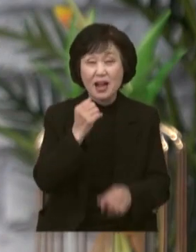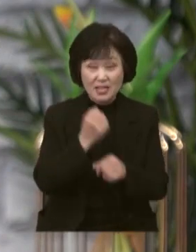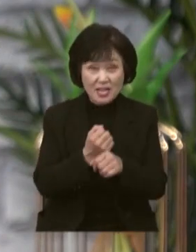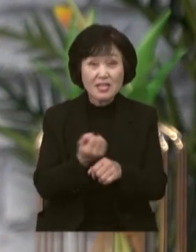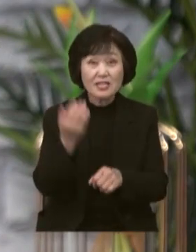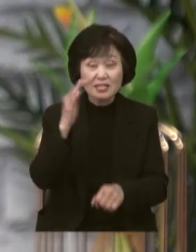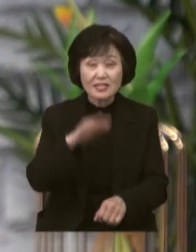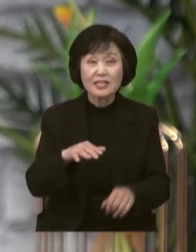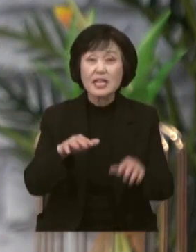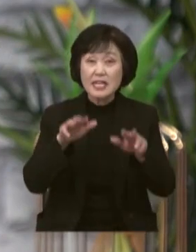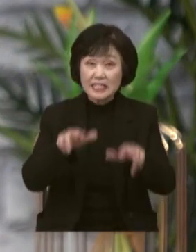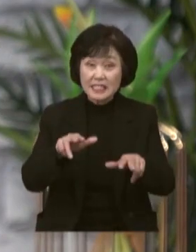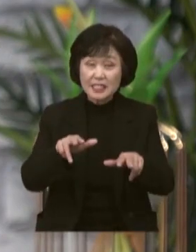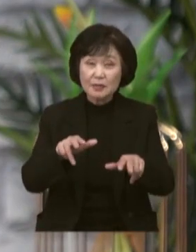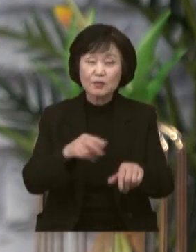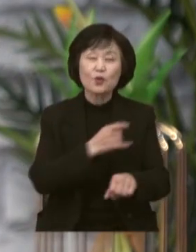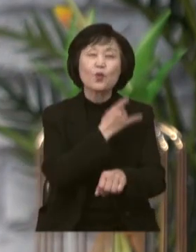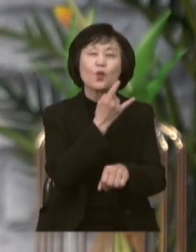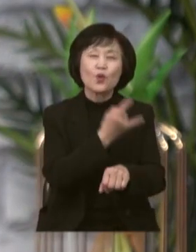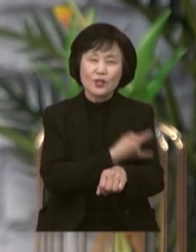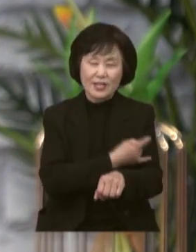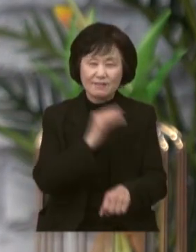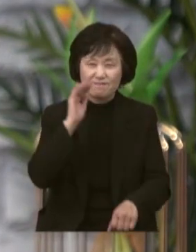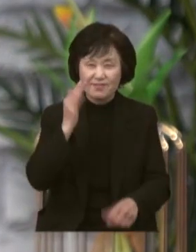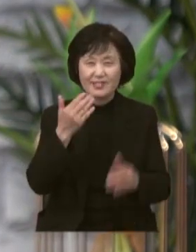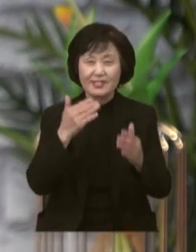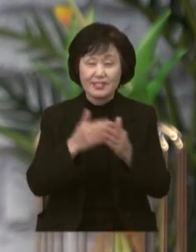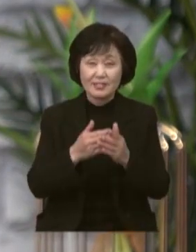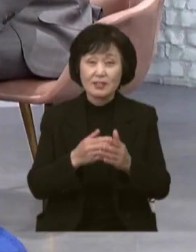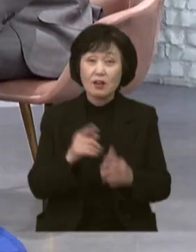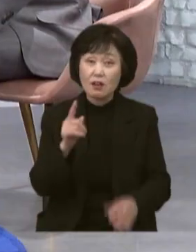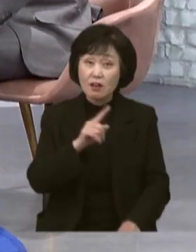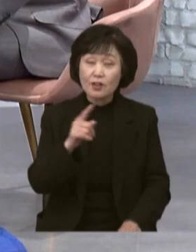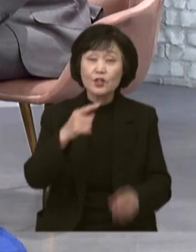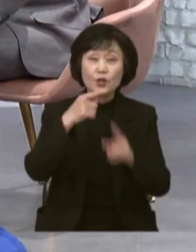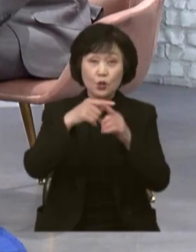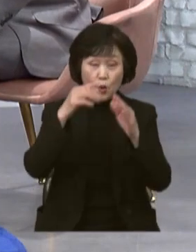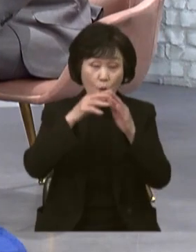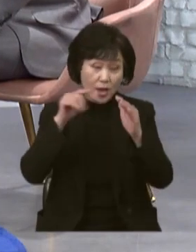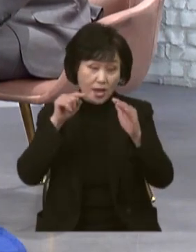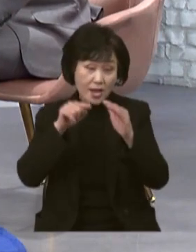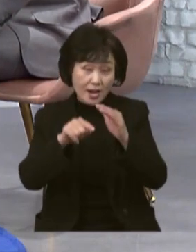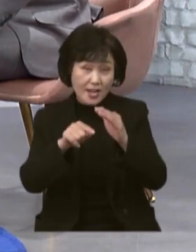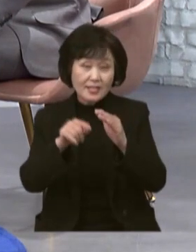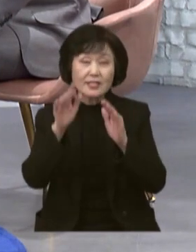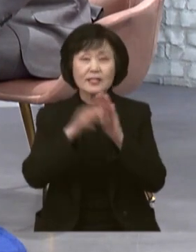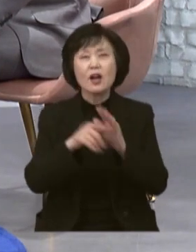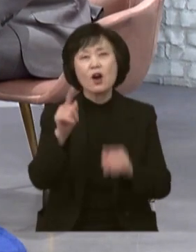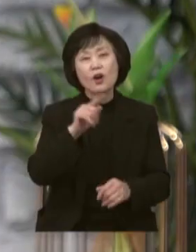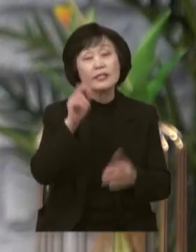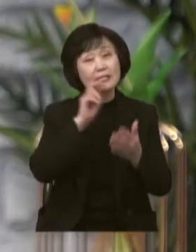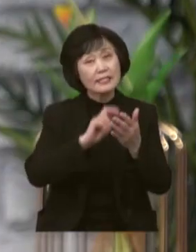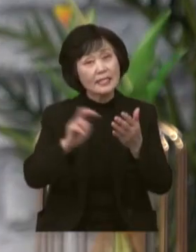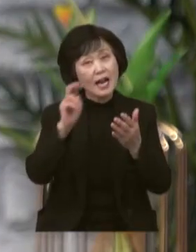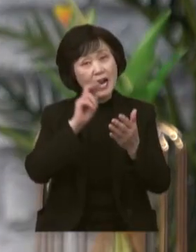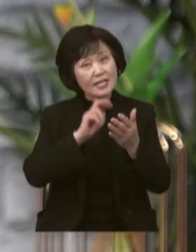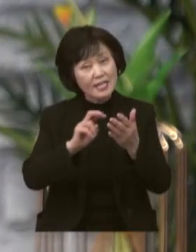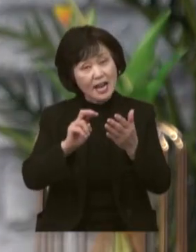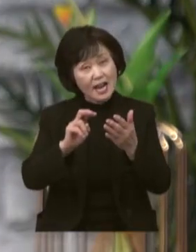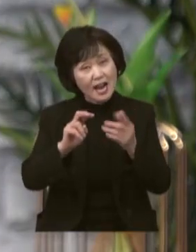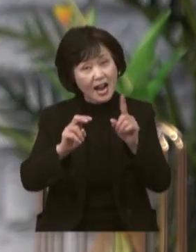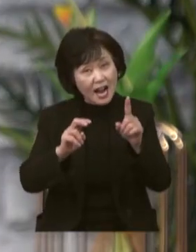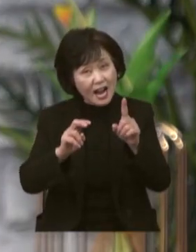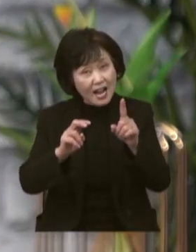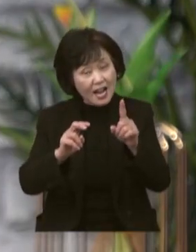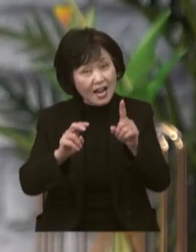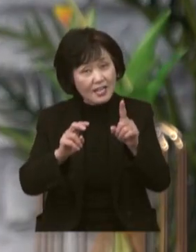그래, 하나님이. 자, 이 얘기 좀 들려주세요. 어떤 찬양입니까? 그게 무슨 일입니까? 어, 제 친구 전용호라고 있어요. 우리가 아는 그 고인이